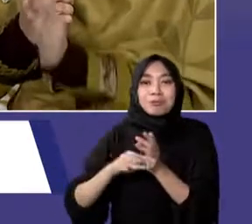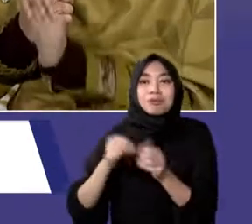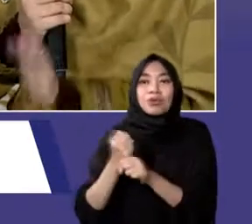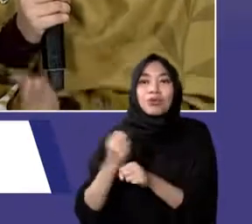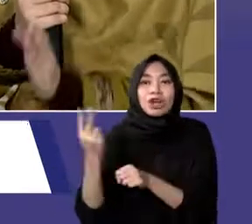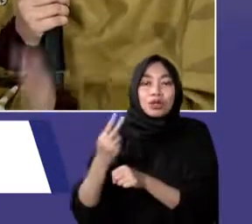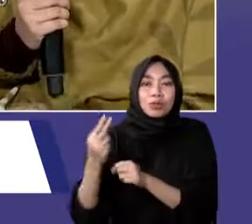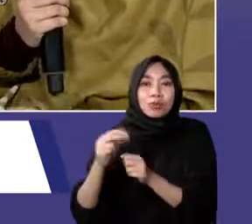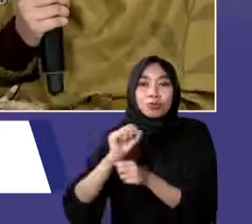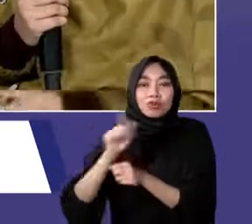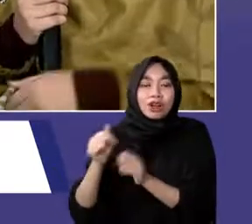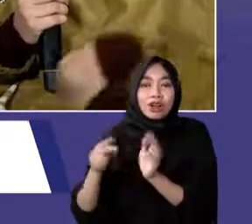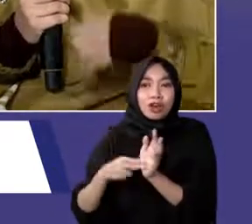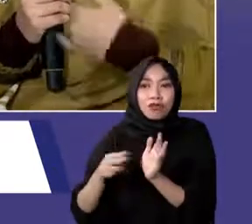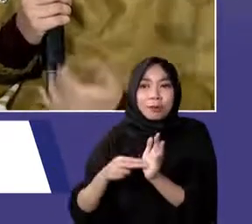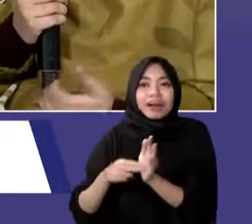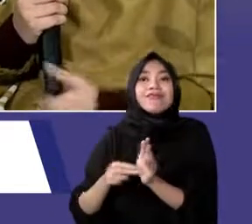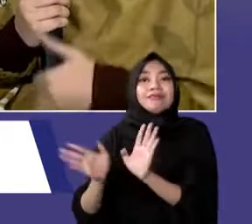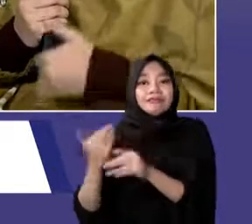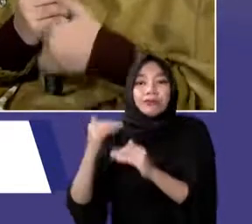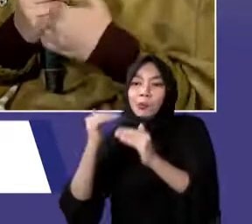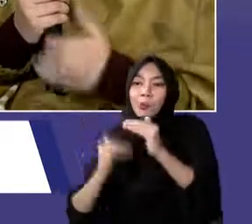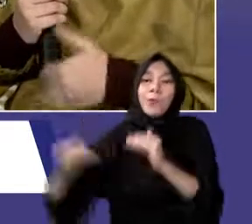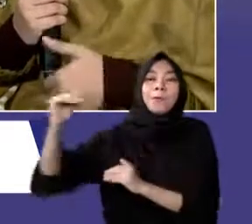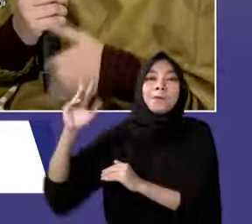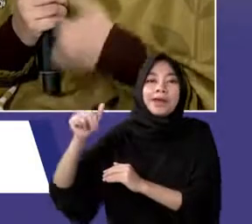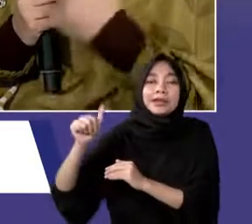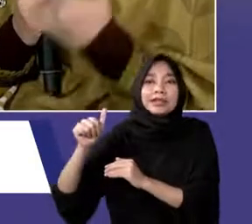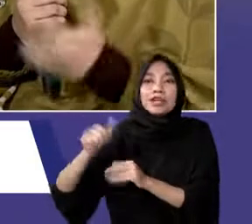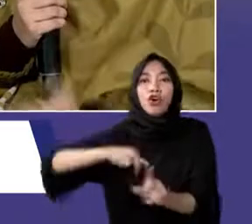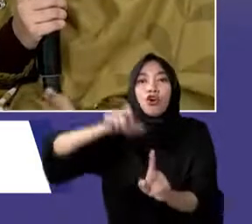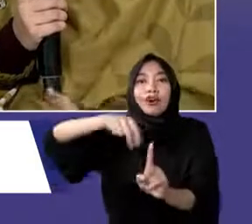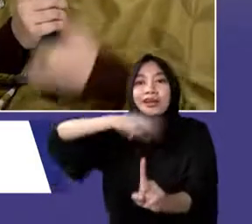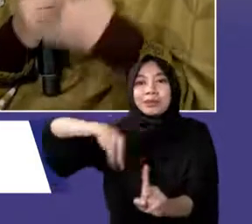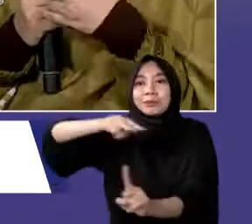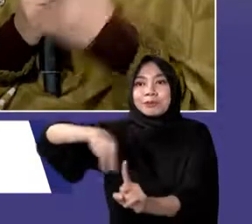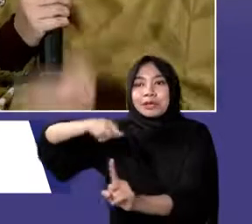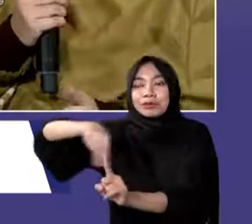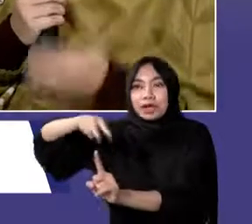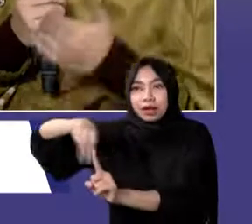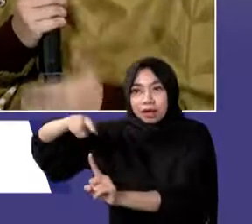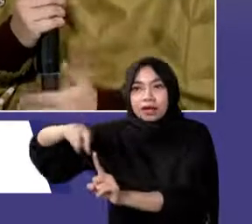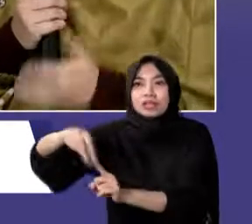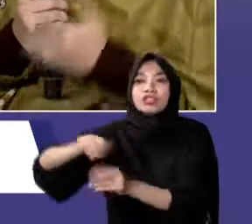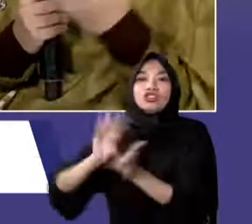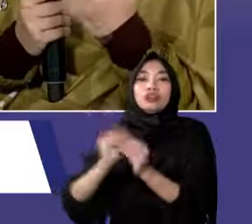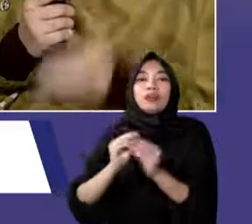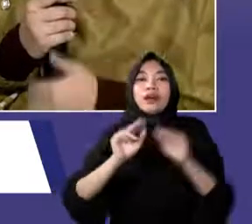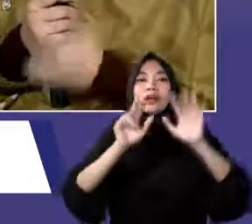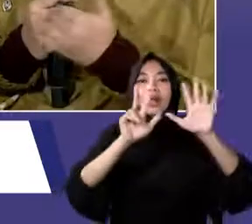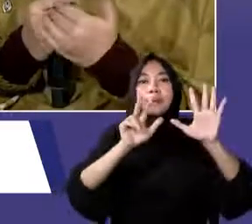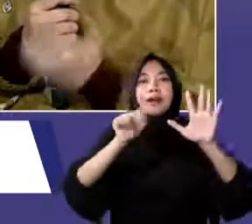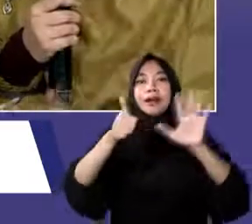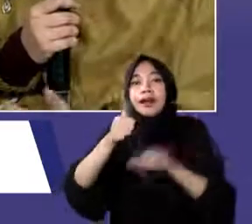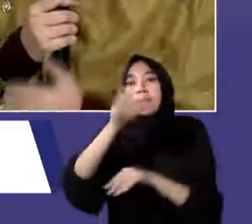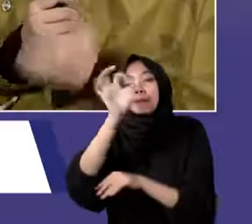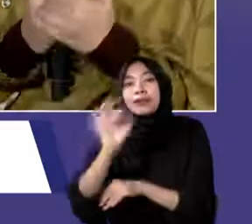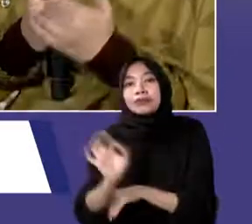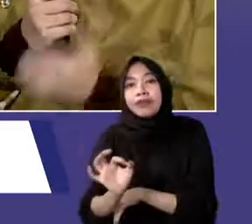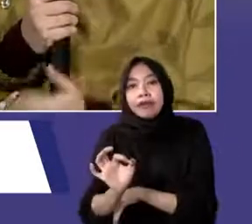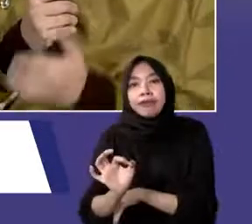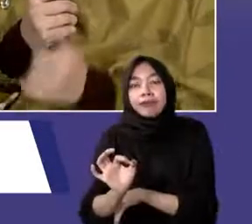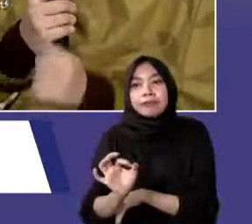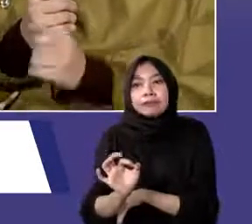November, kita mampu membalikan lagi jumlah pemeriksaannya ditingkatkan lagi sehingga mencapai